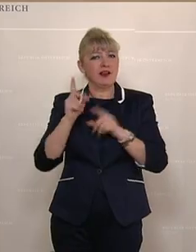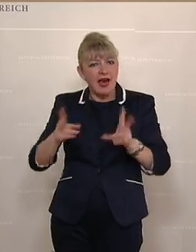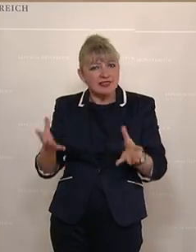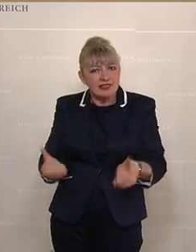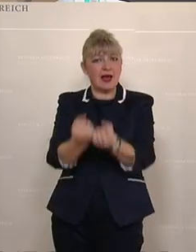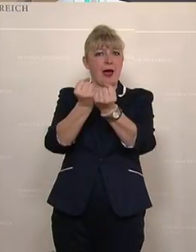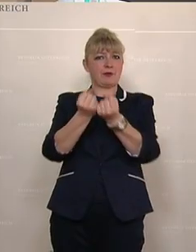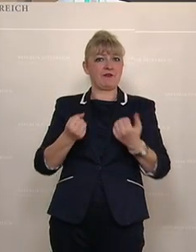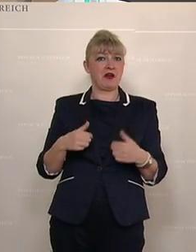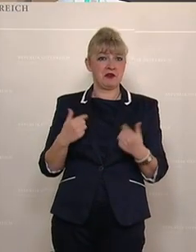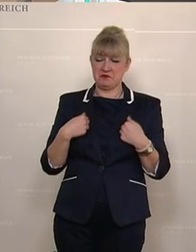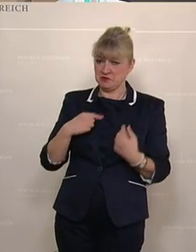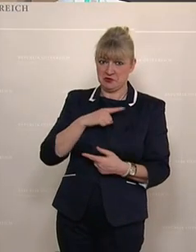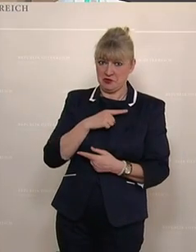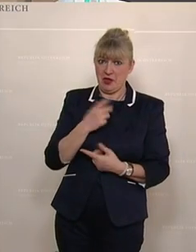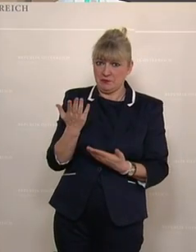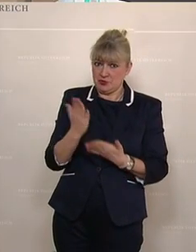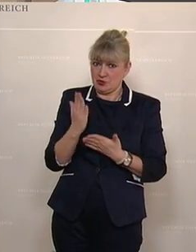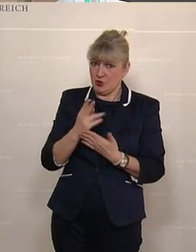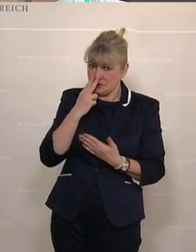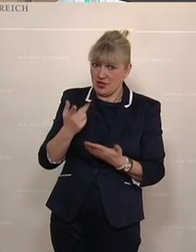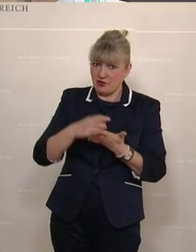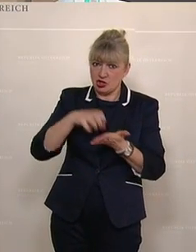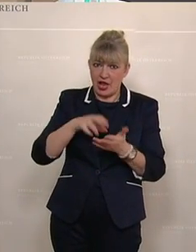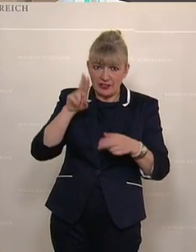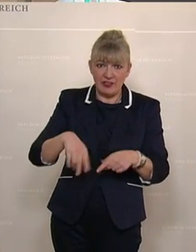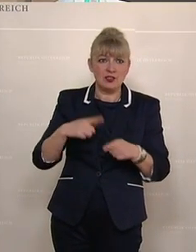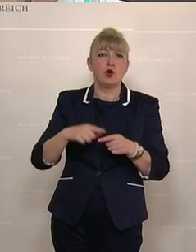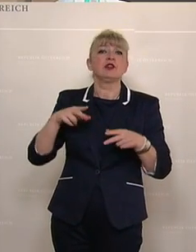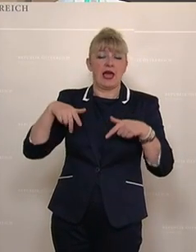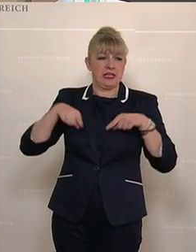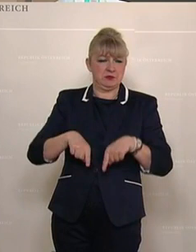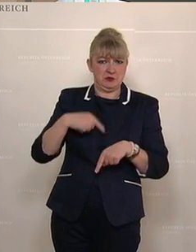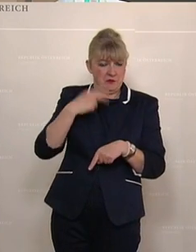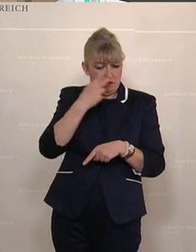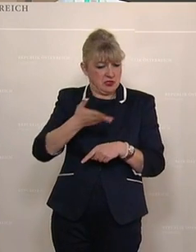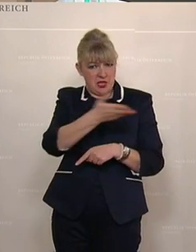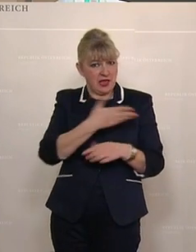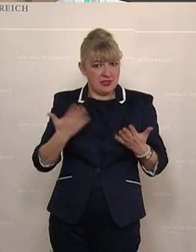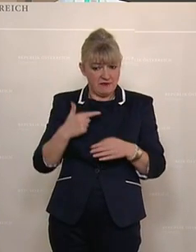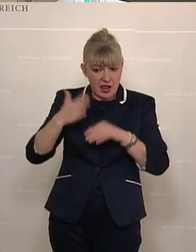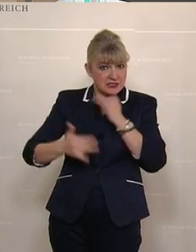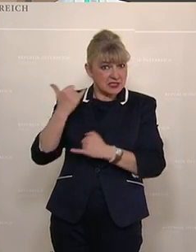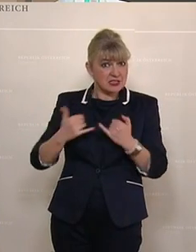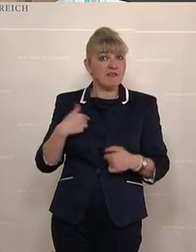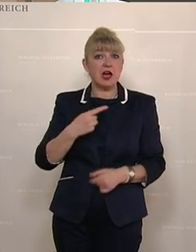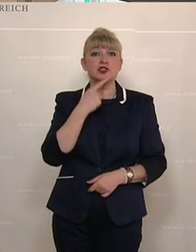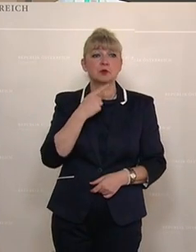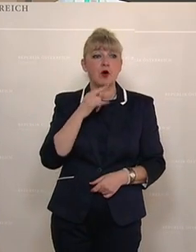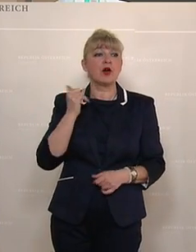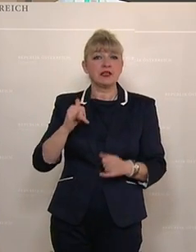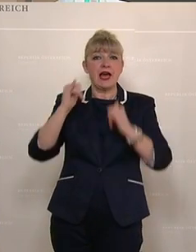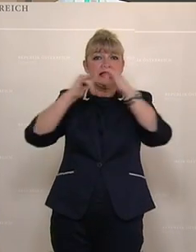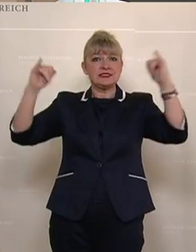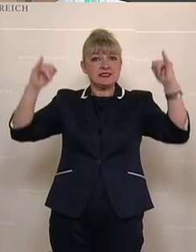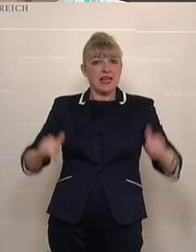abgefangen werden. Und das verstehe ich auch übrigens von der Stadt Wien und von der VSPÖ-Vorsitzenden nicht, dass hier nicht, letztes Jahr war noch die Rede von